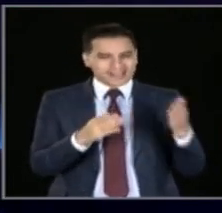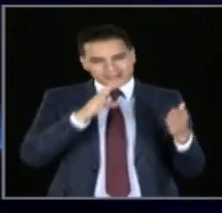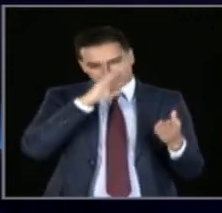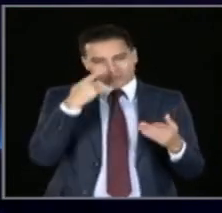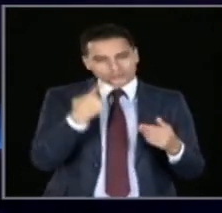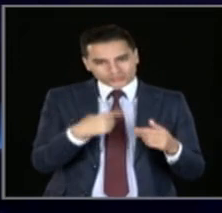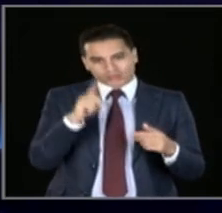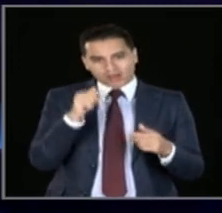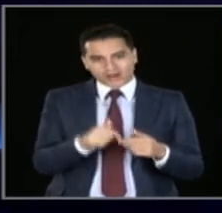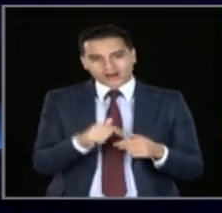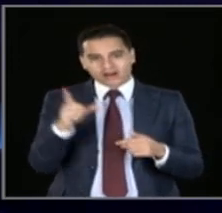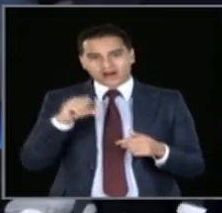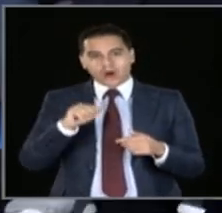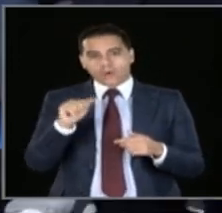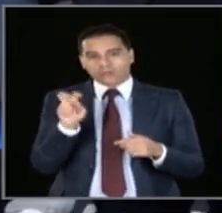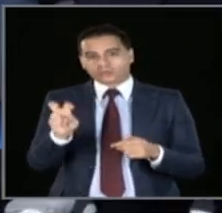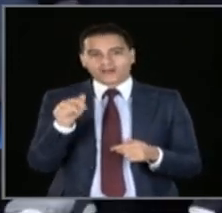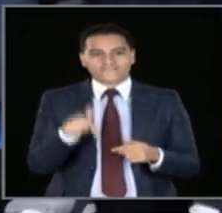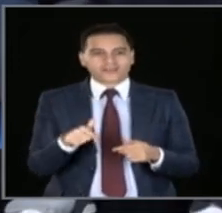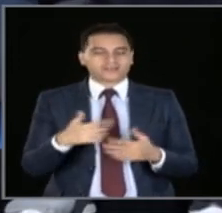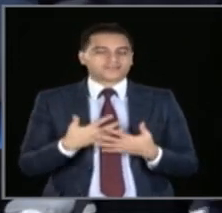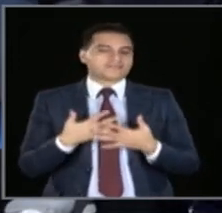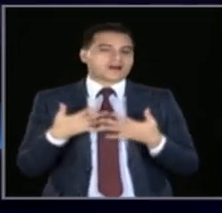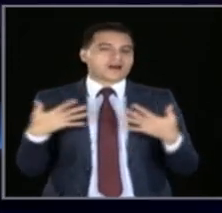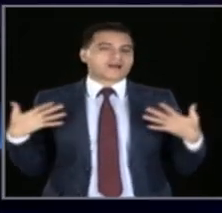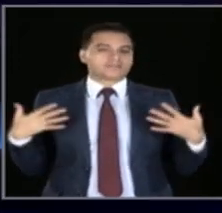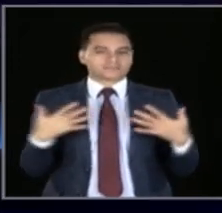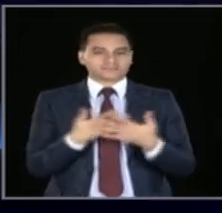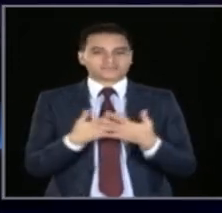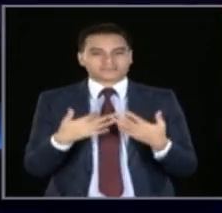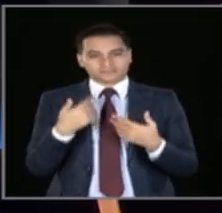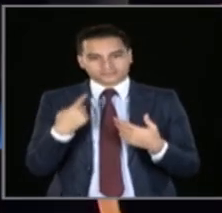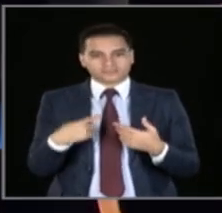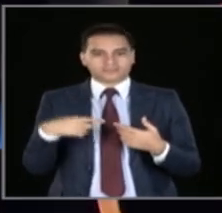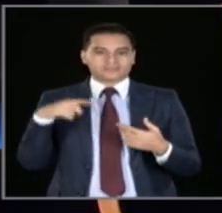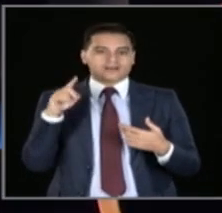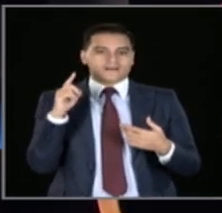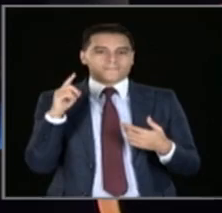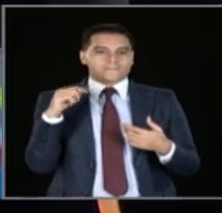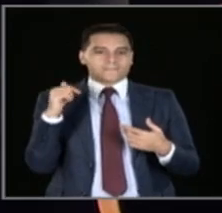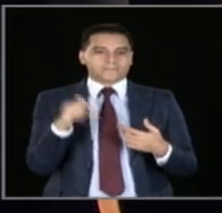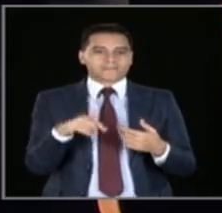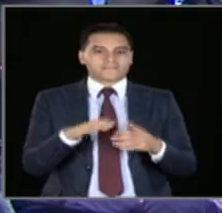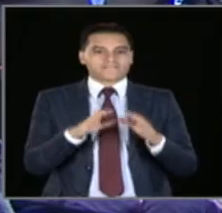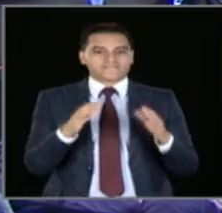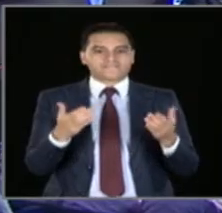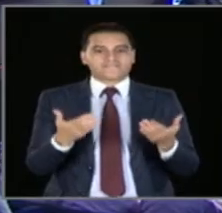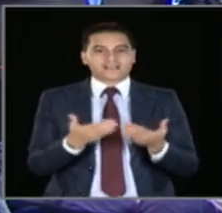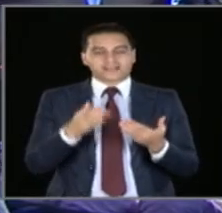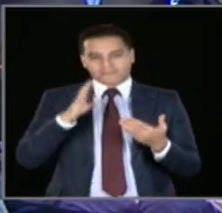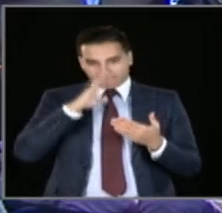طبعا روضه في قمه السعاده 125 فريق الملوك